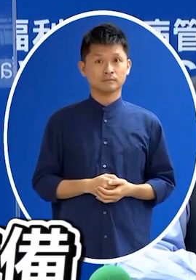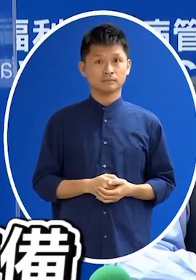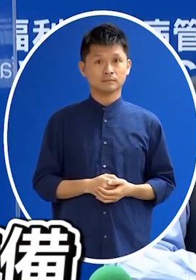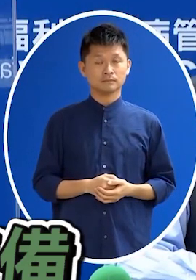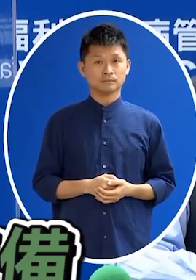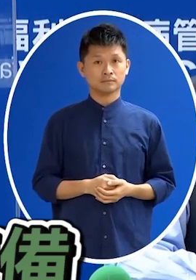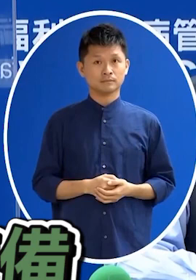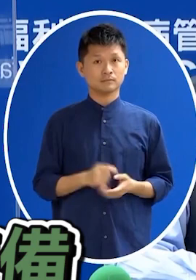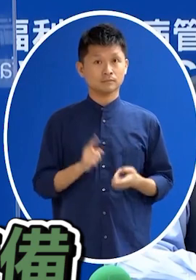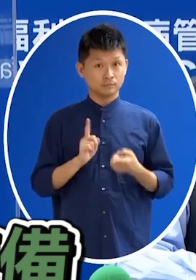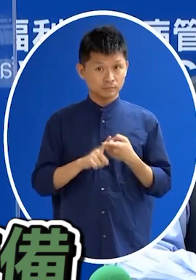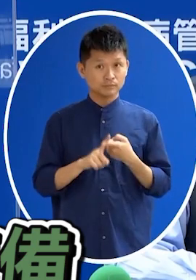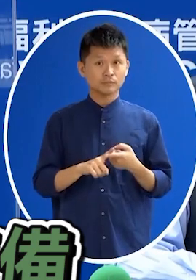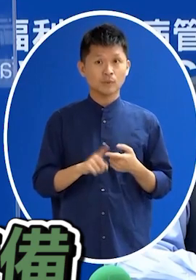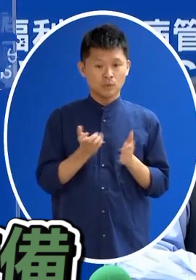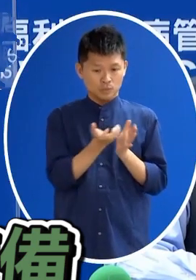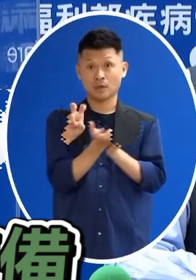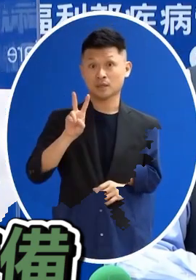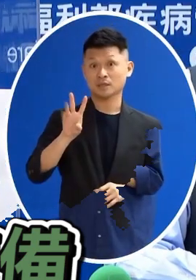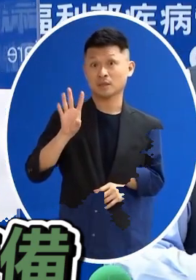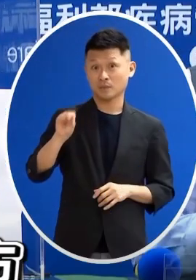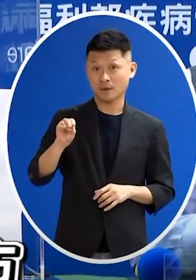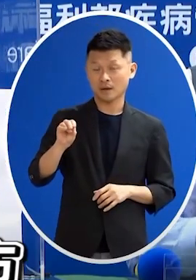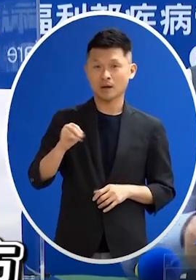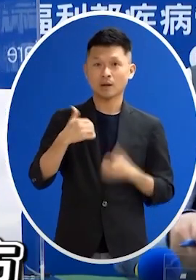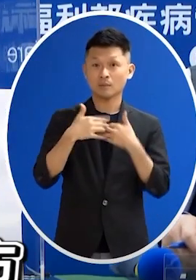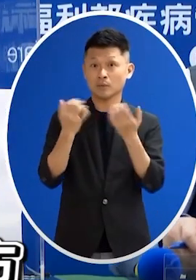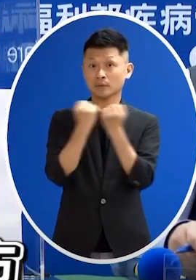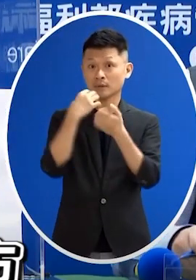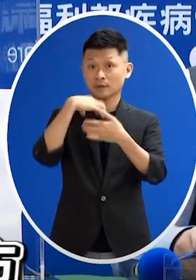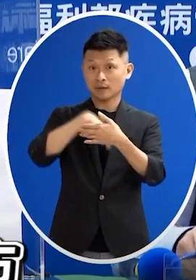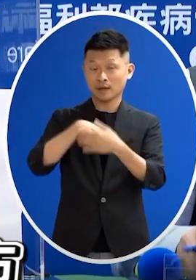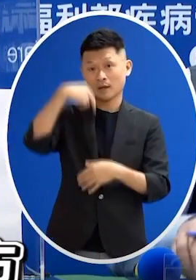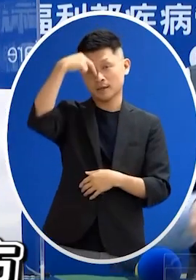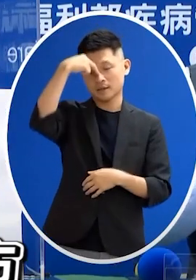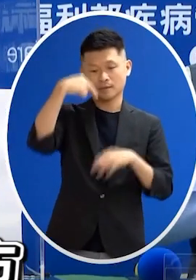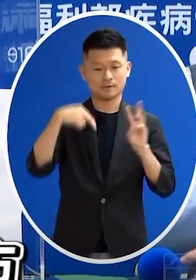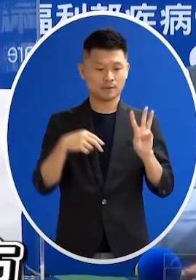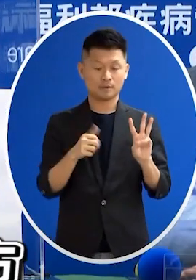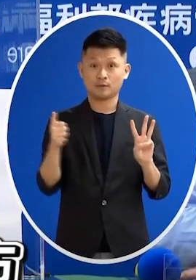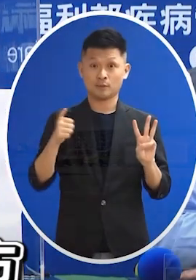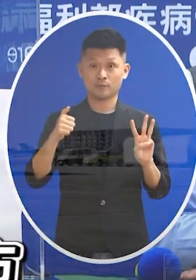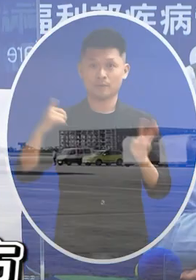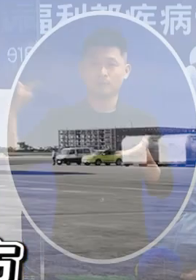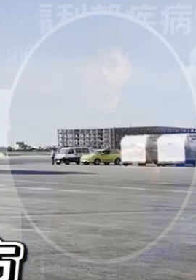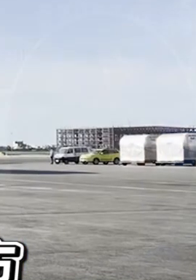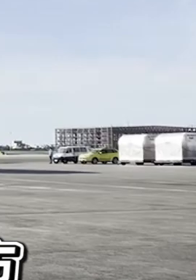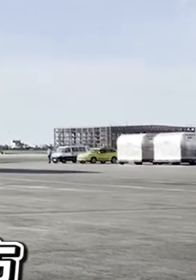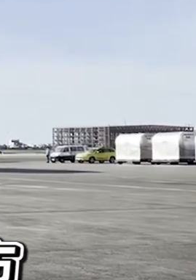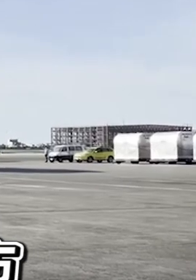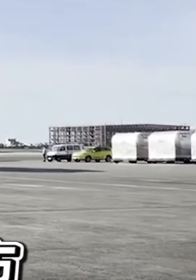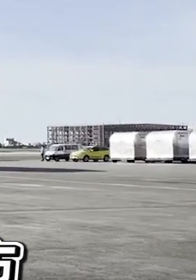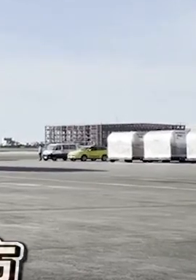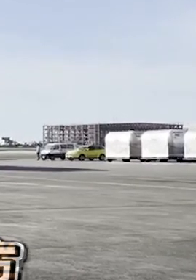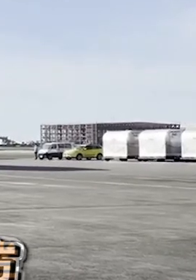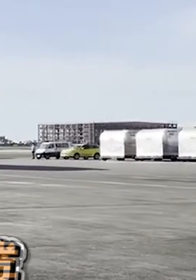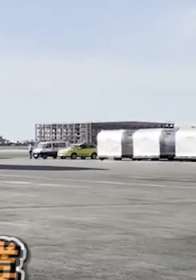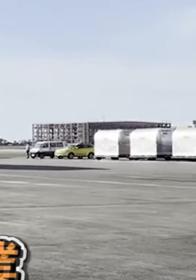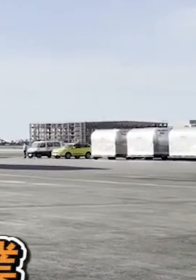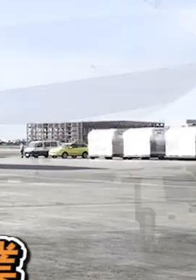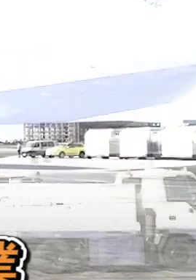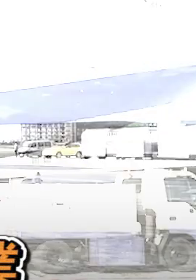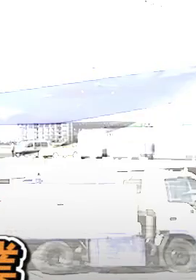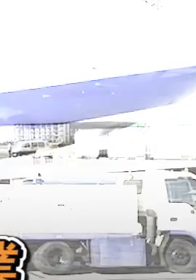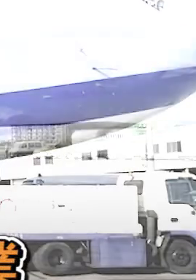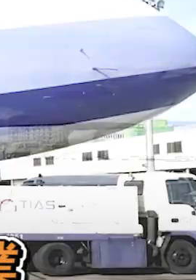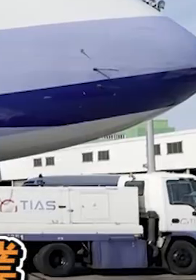哈。我们当然有做准备嘛哈。下午3:50会抵达桃园机场。好，那这